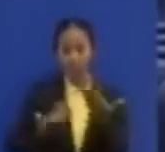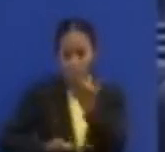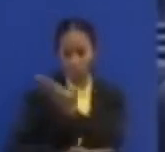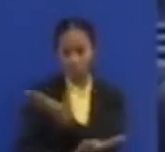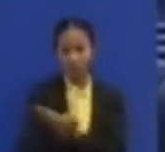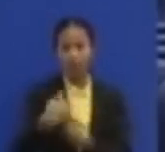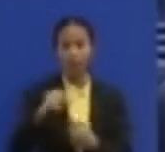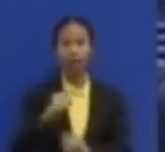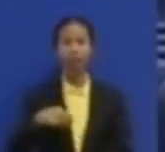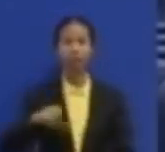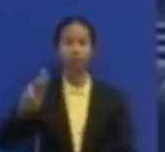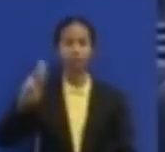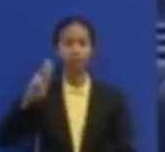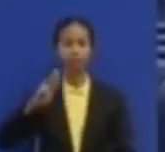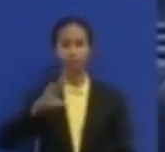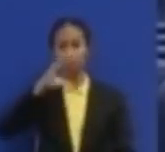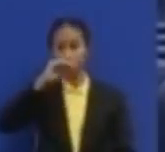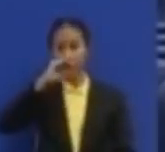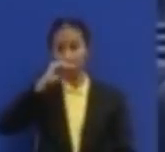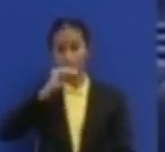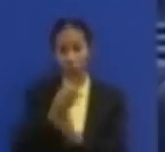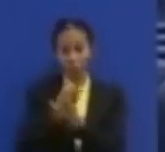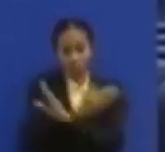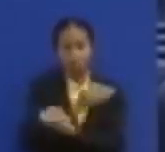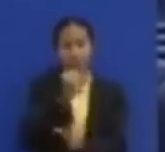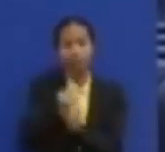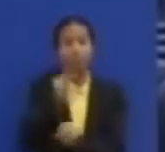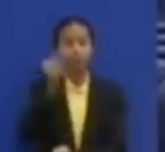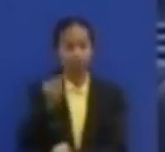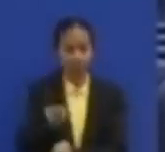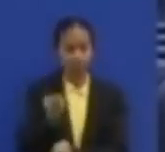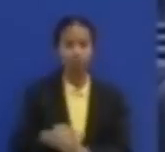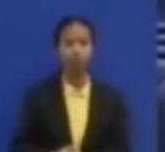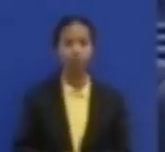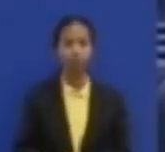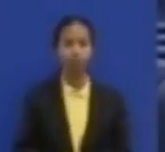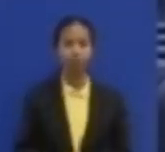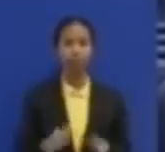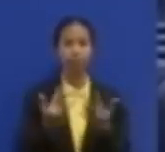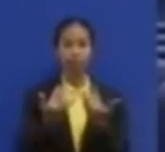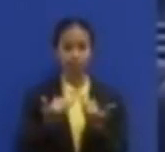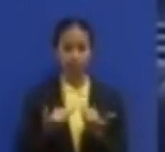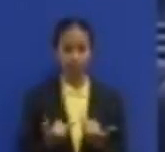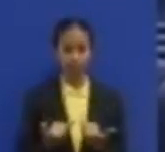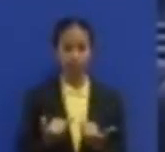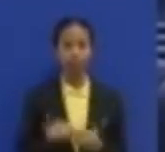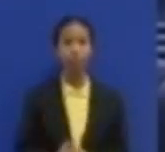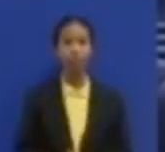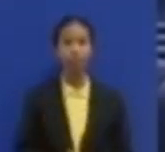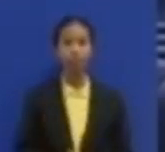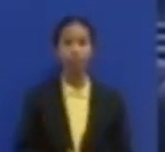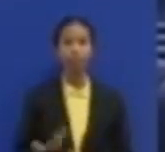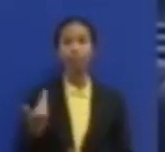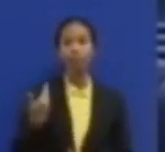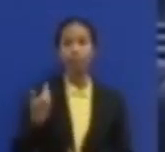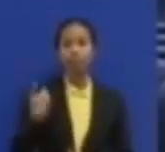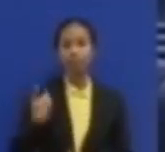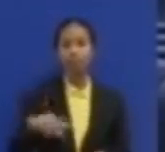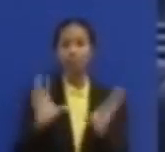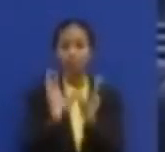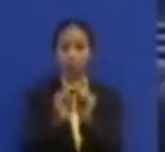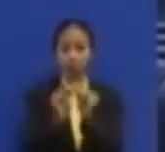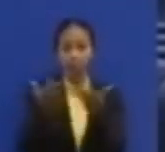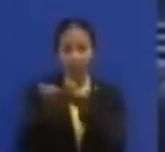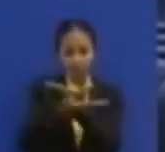วคำปฏิญาณตนก่อนการปฏิบัติหน้าที่ครับรวมถึงที่ประชุมสภาผู้แทนราษฎรในวันนี้นะครับก็จะมีวาระการพิจารณาที่สำคั